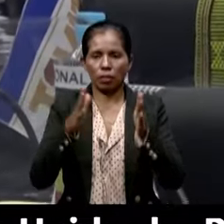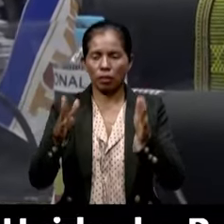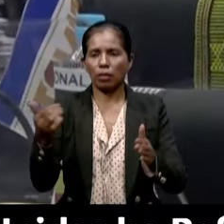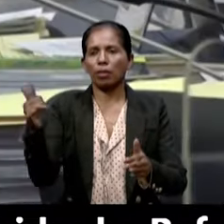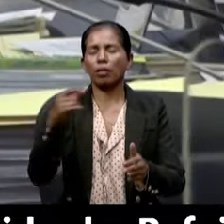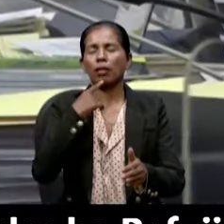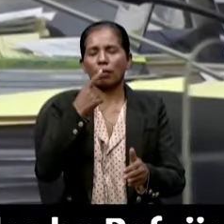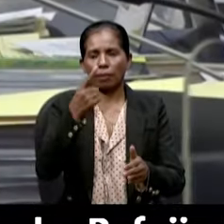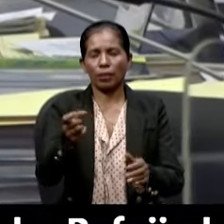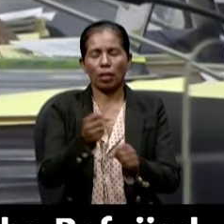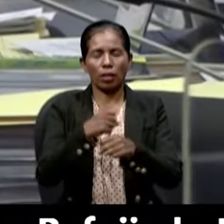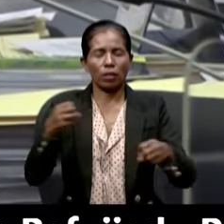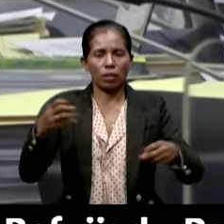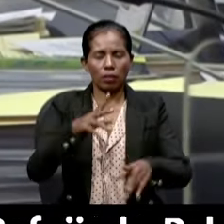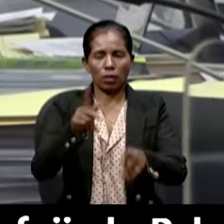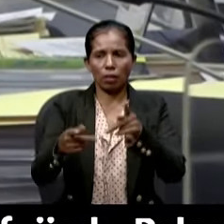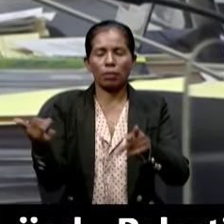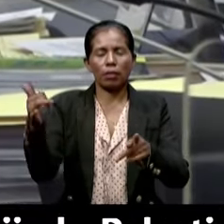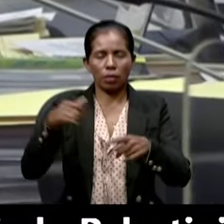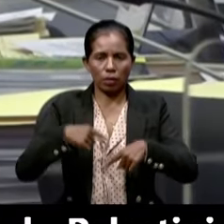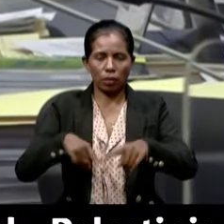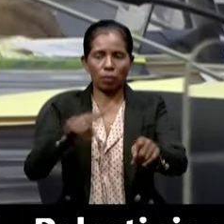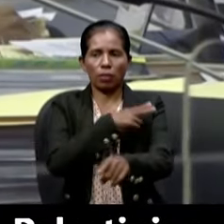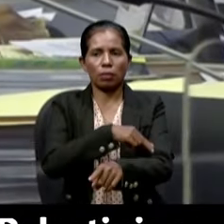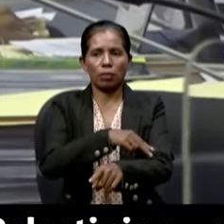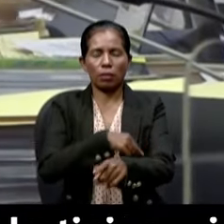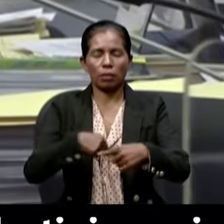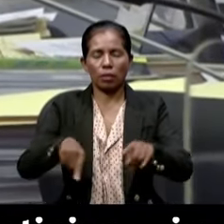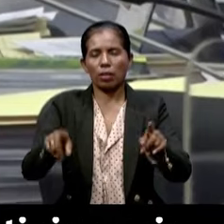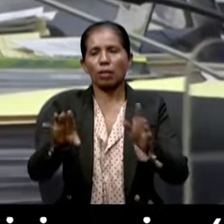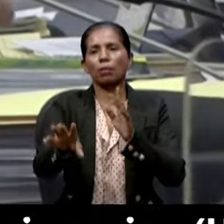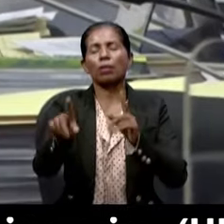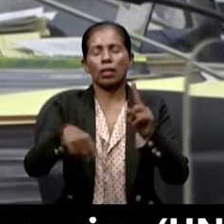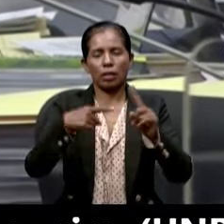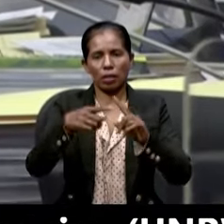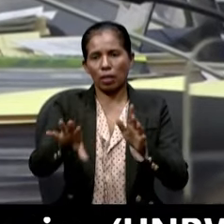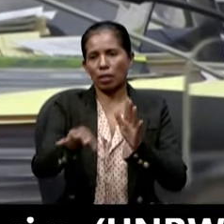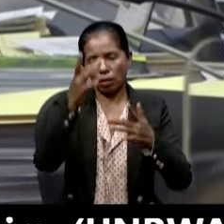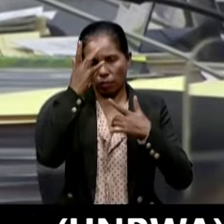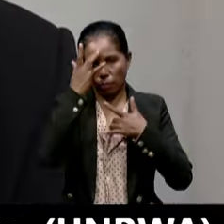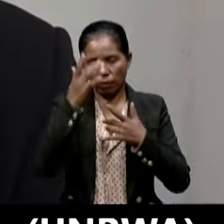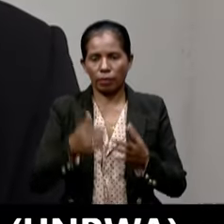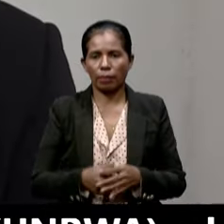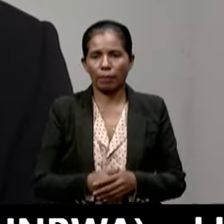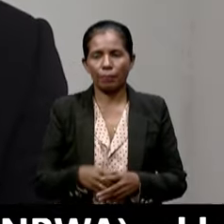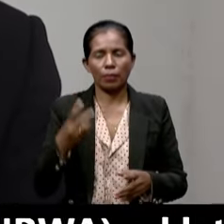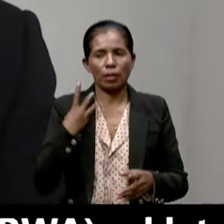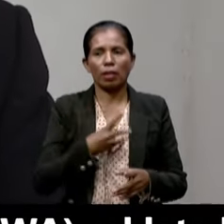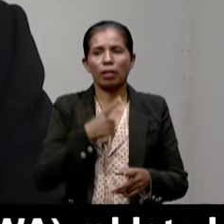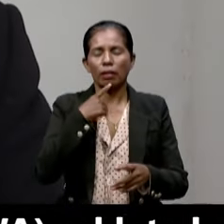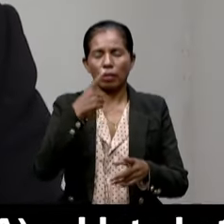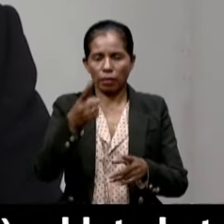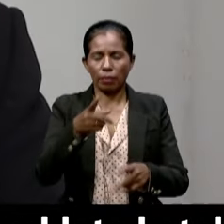sira hato'o halo tauk mos povu sira atu ba konsulta i hospital baing hira hetan moras mita husu ministerio Saudi lilio sira nebe